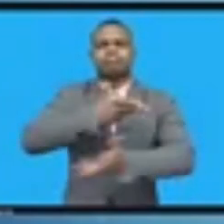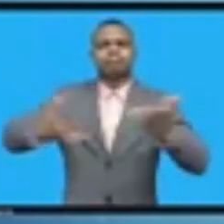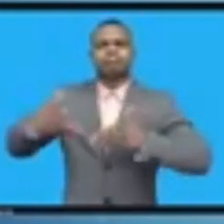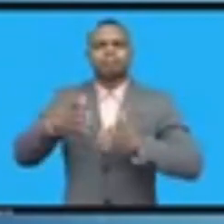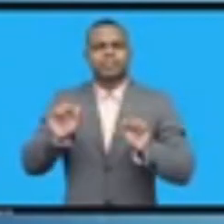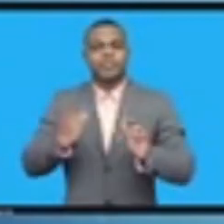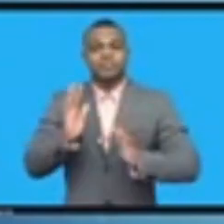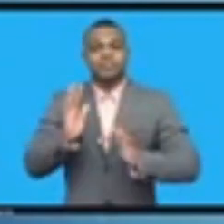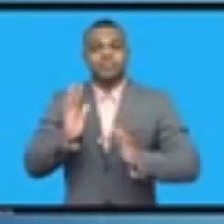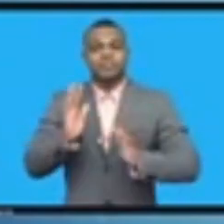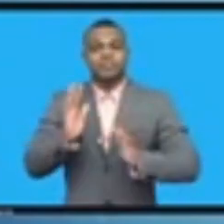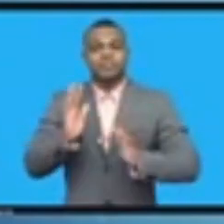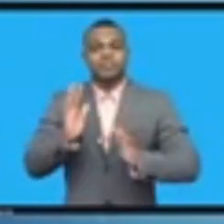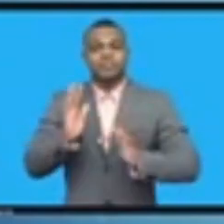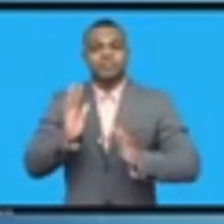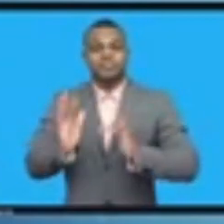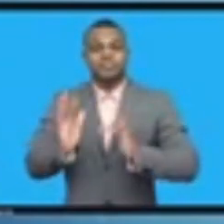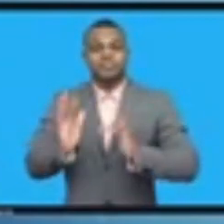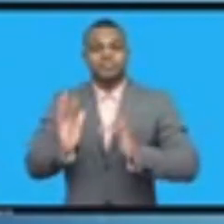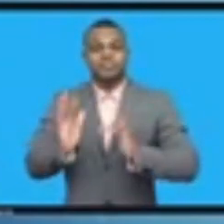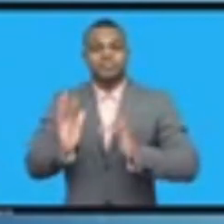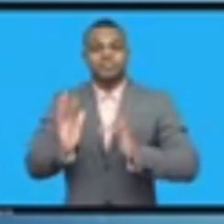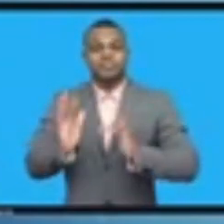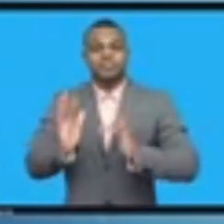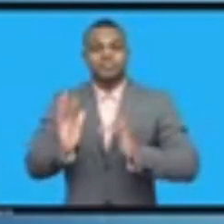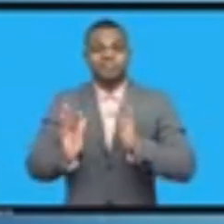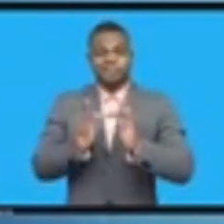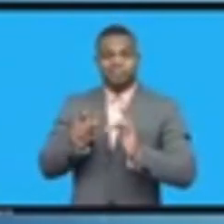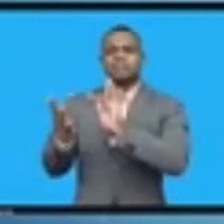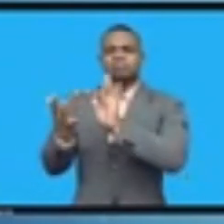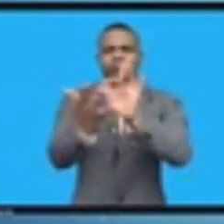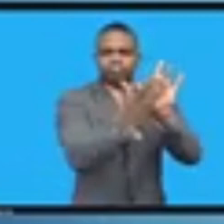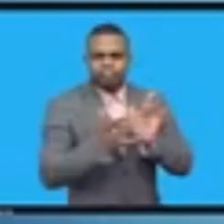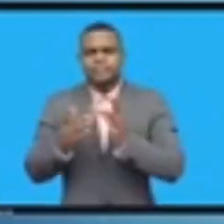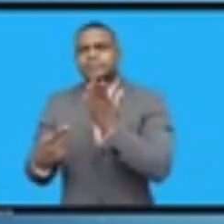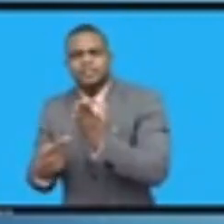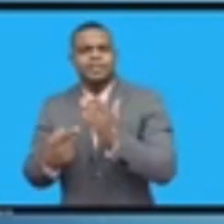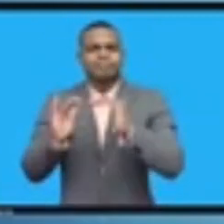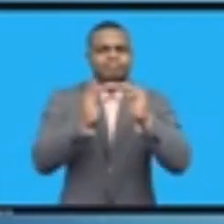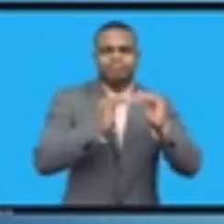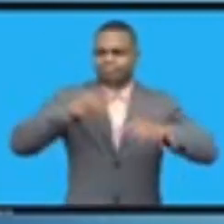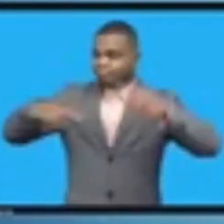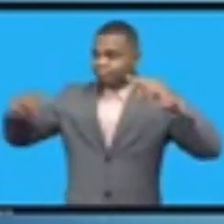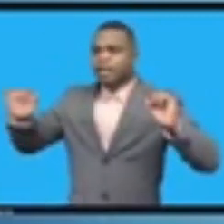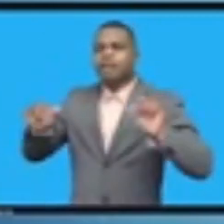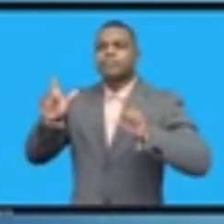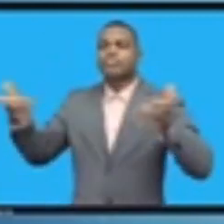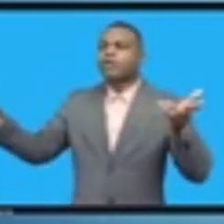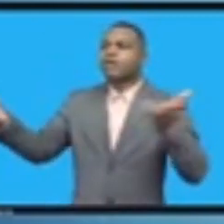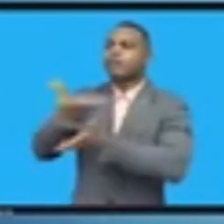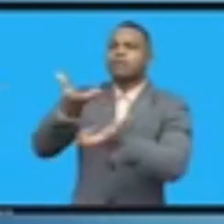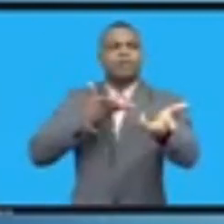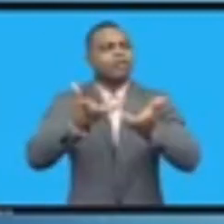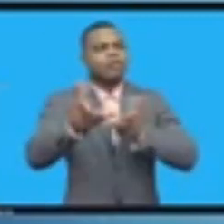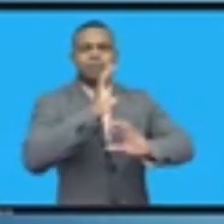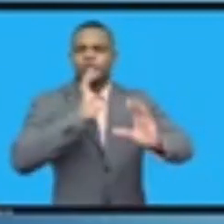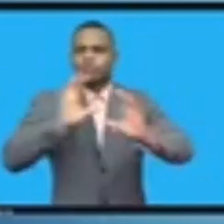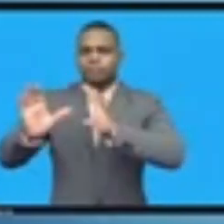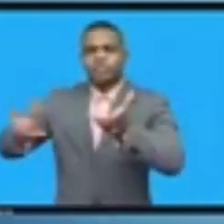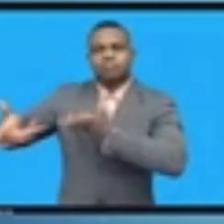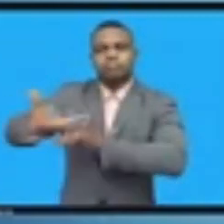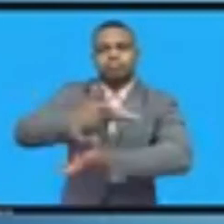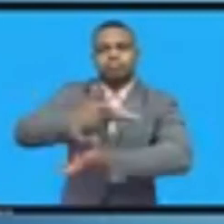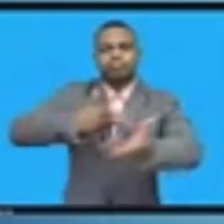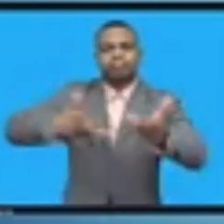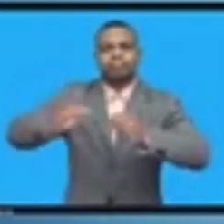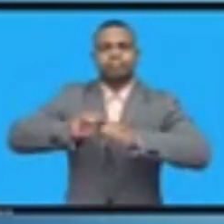能够互动。这些技术规则从本质上保证了互操作性和可访问性。这个技术